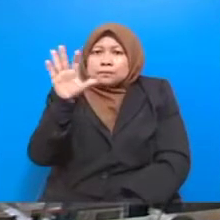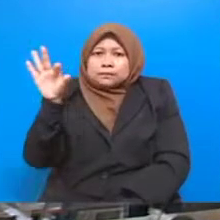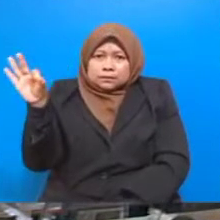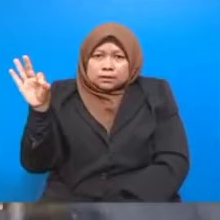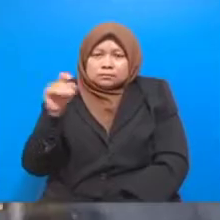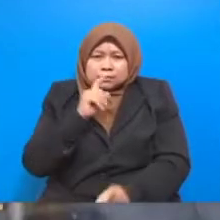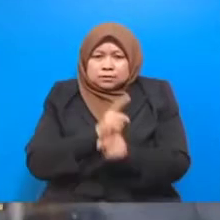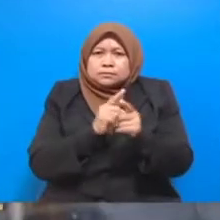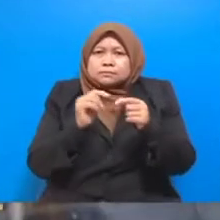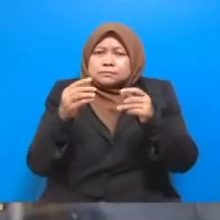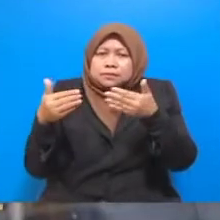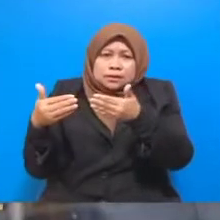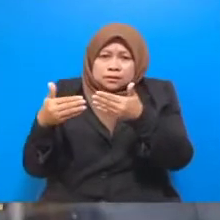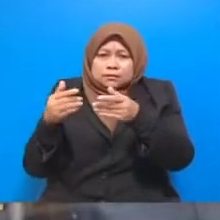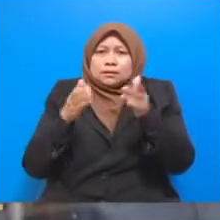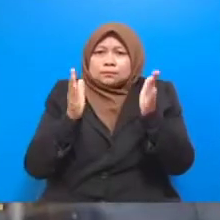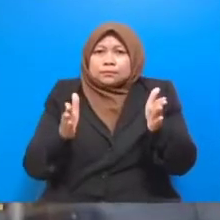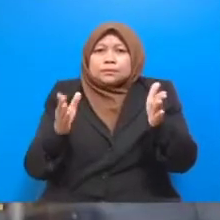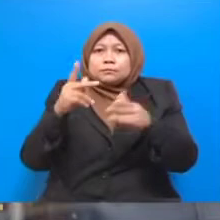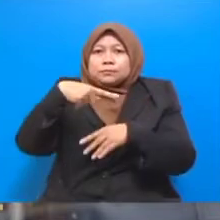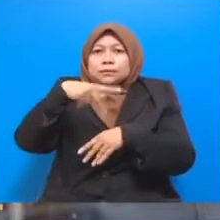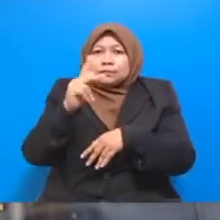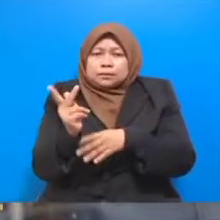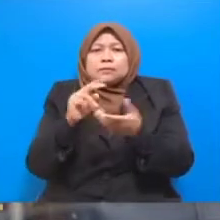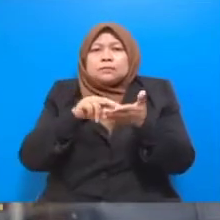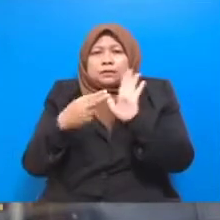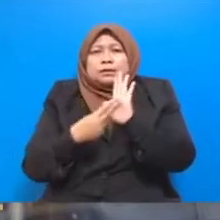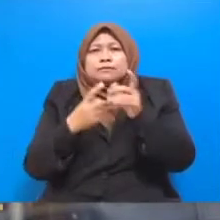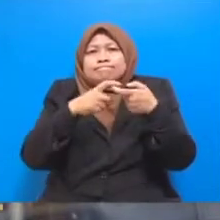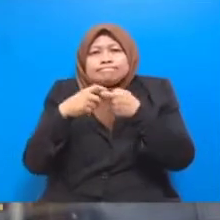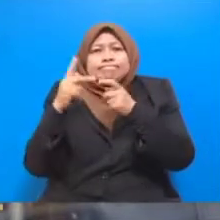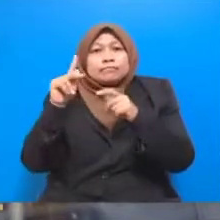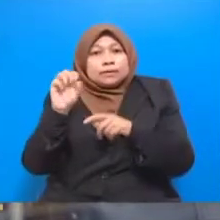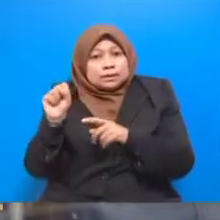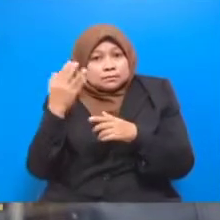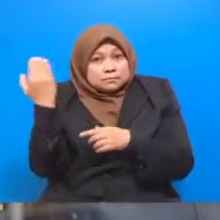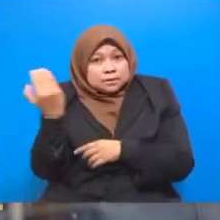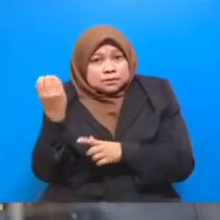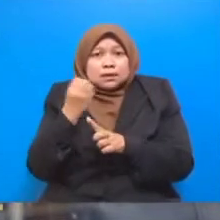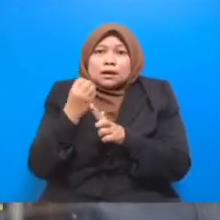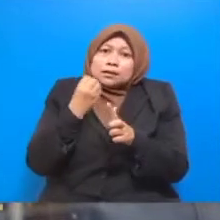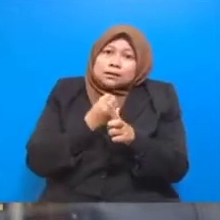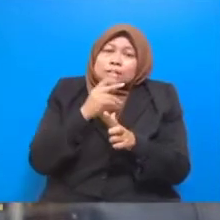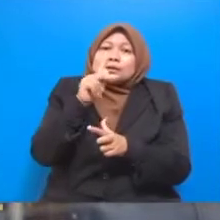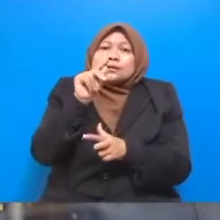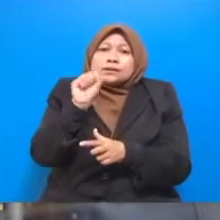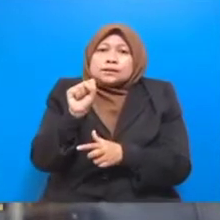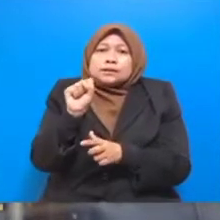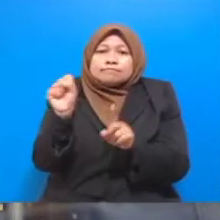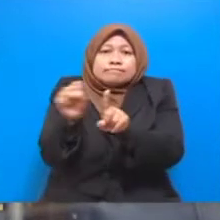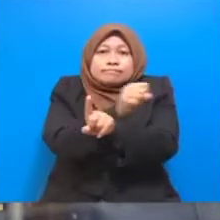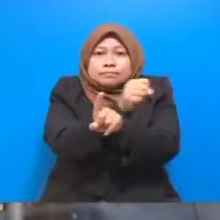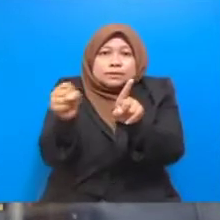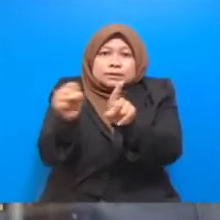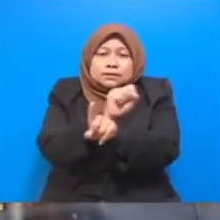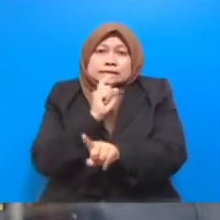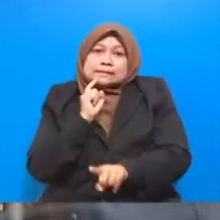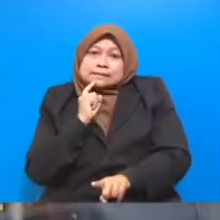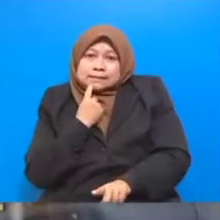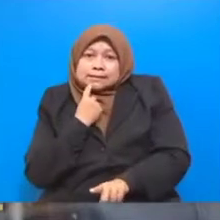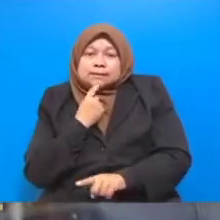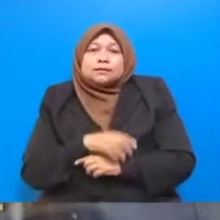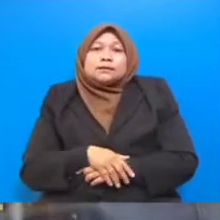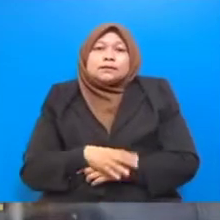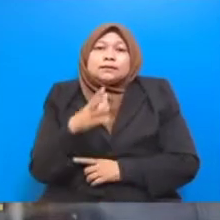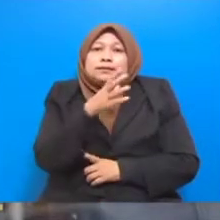tempoh pipi yang lalu adalah cash-cash yang biasa ataupun cash-cash penderaan yang first